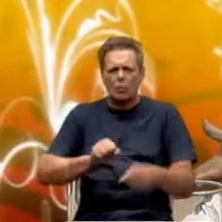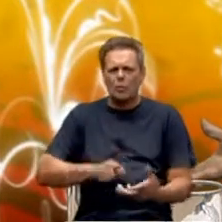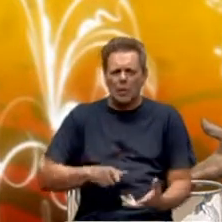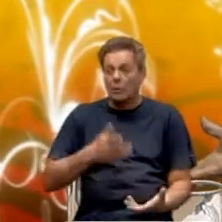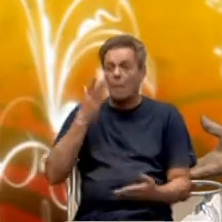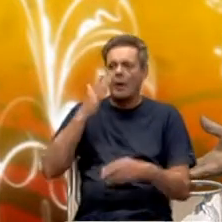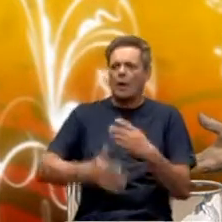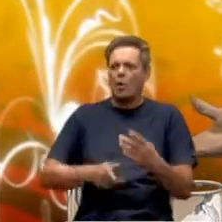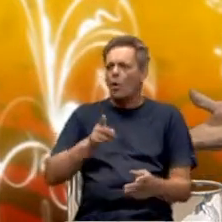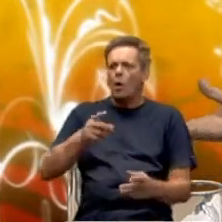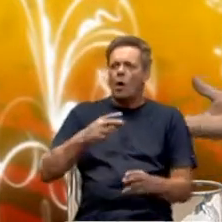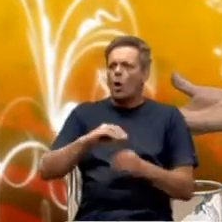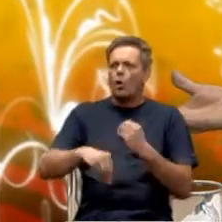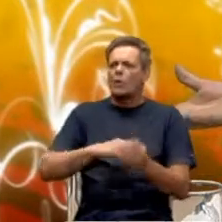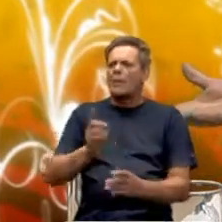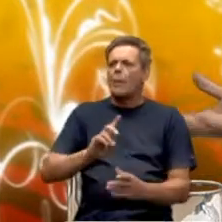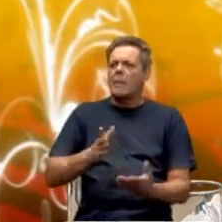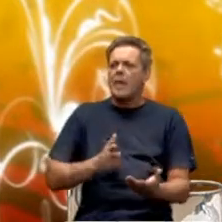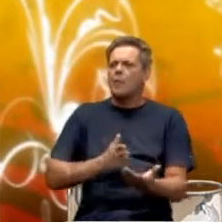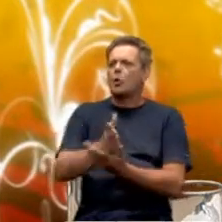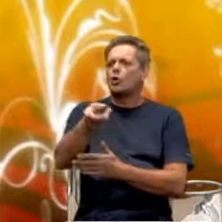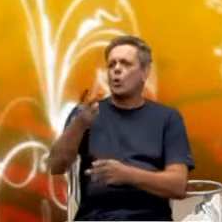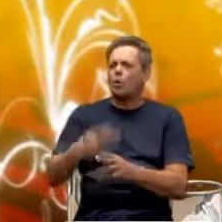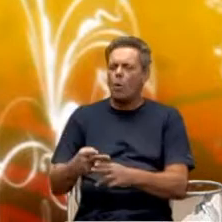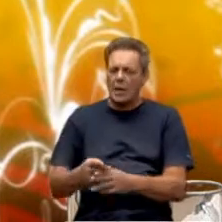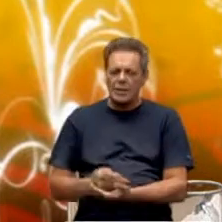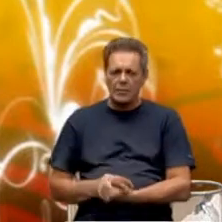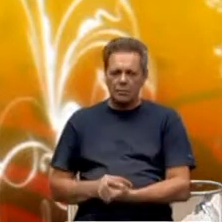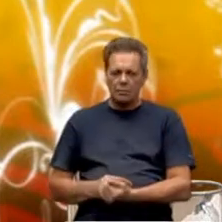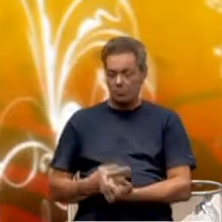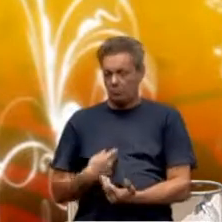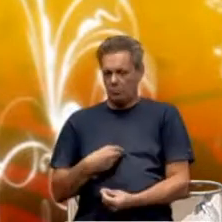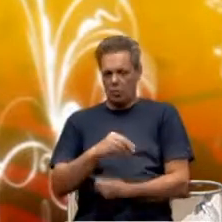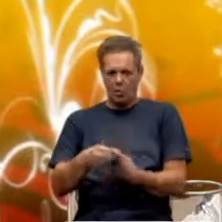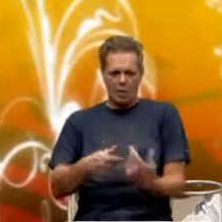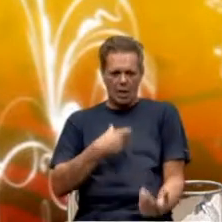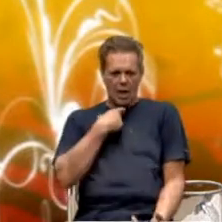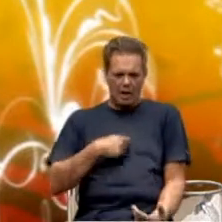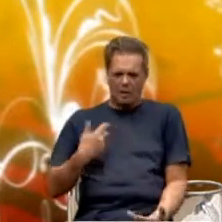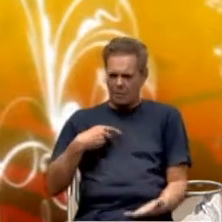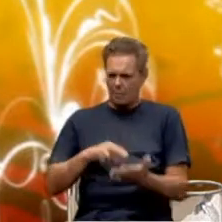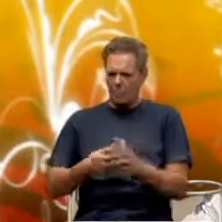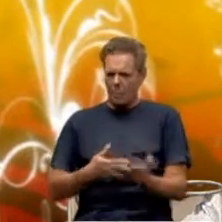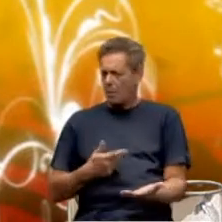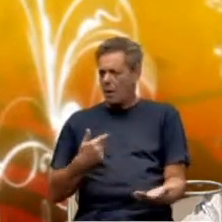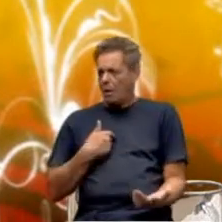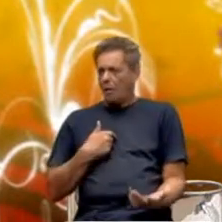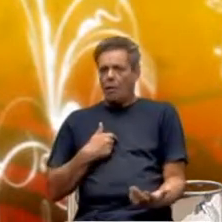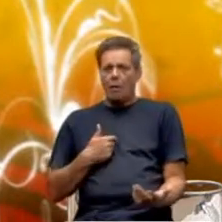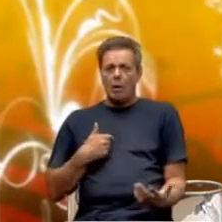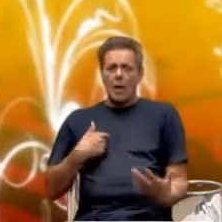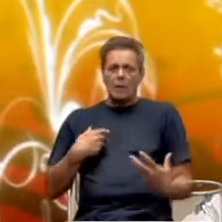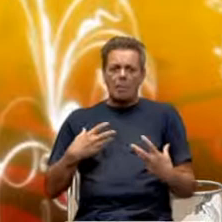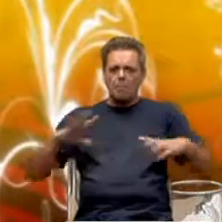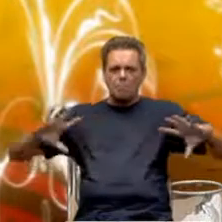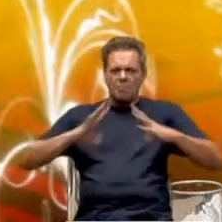tu bolest. Nije. Jel istina? Istina. Jer gledajte, roditelj, ja, kad imam problem moje dijete, ja se sva uspaničarim,